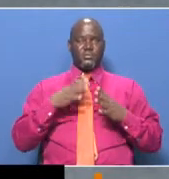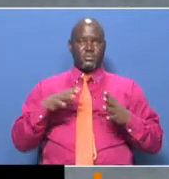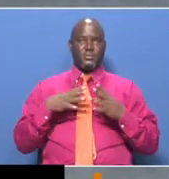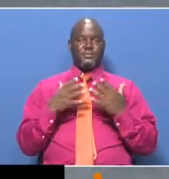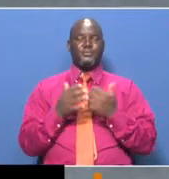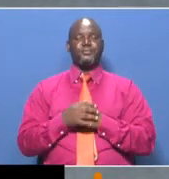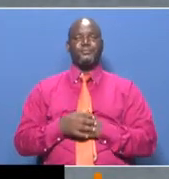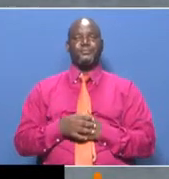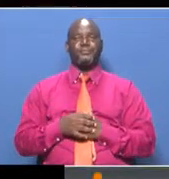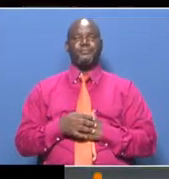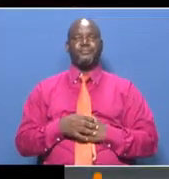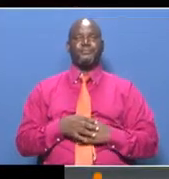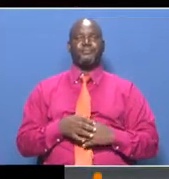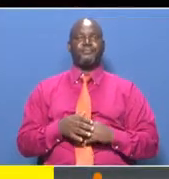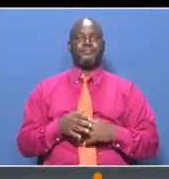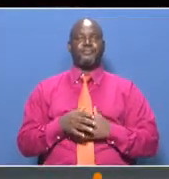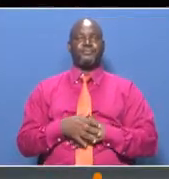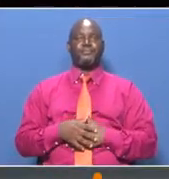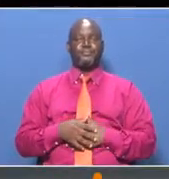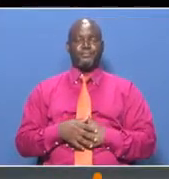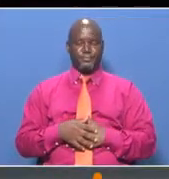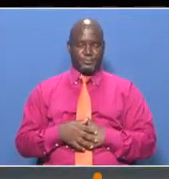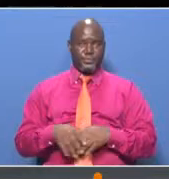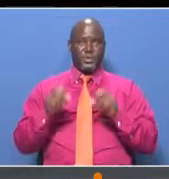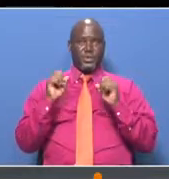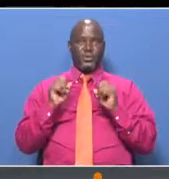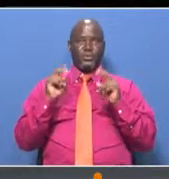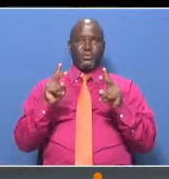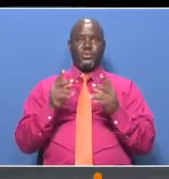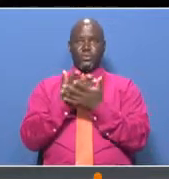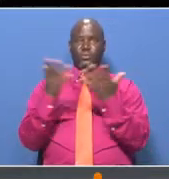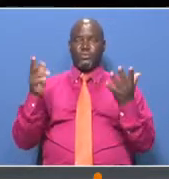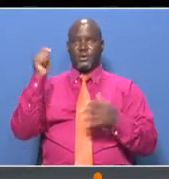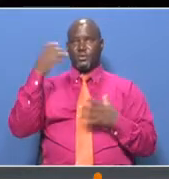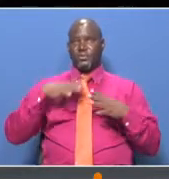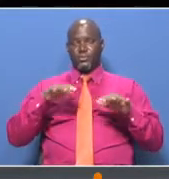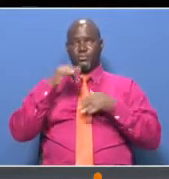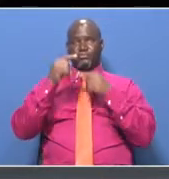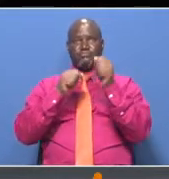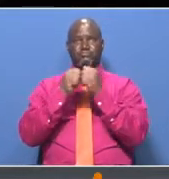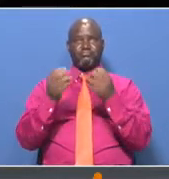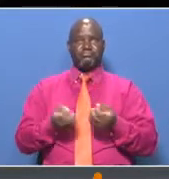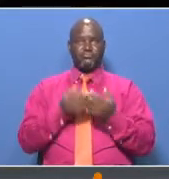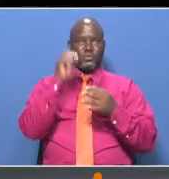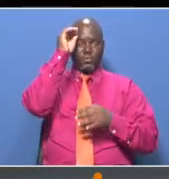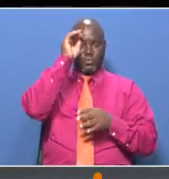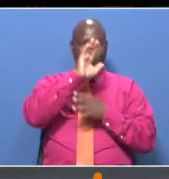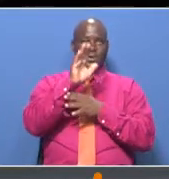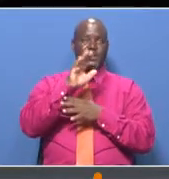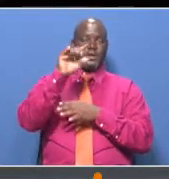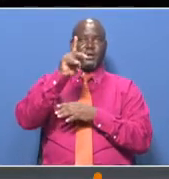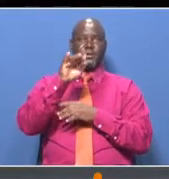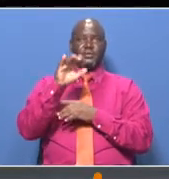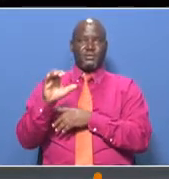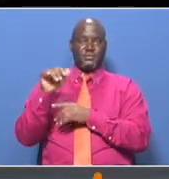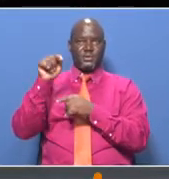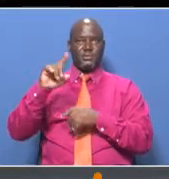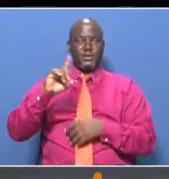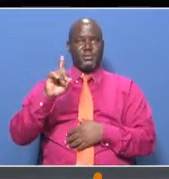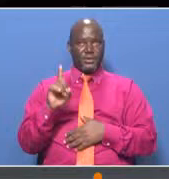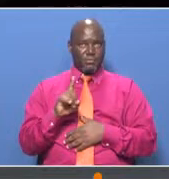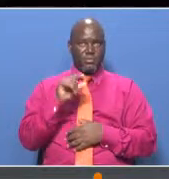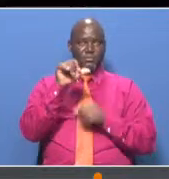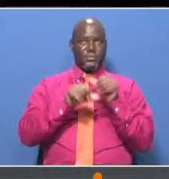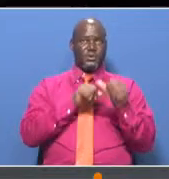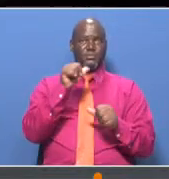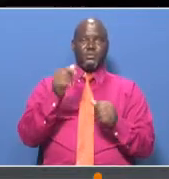in your county. Na mtazamaji, hao ni Wakenya ambao wanaendelea kutoa maoni yao katika jumba la KICC hapa jijini Nairobi